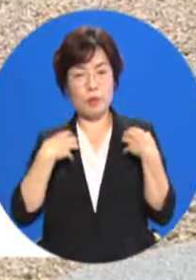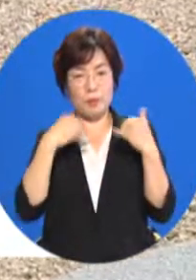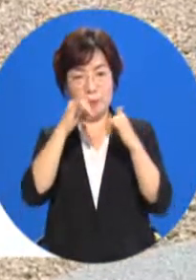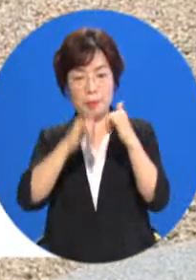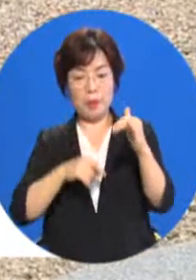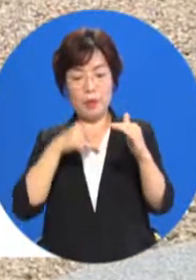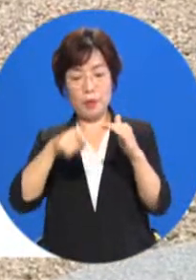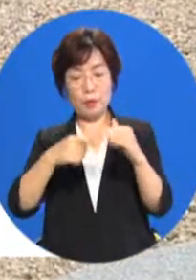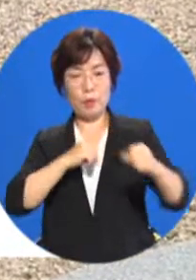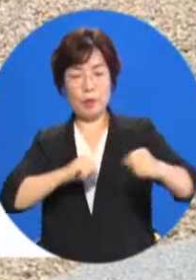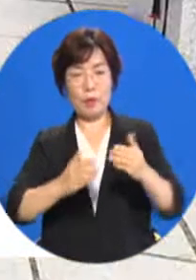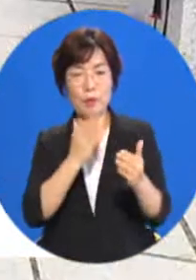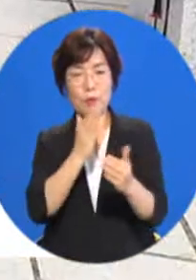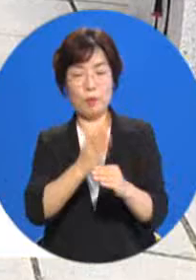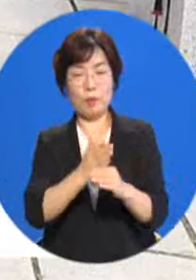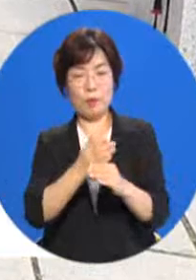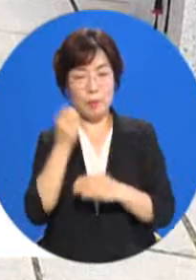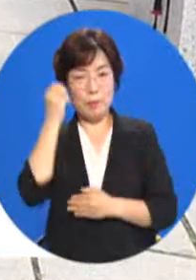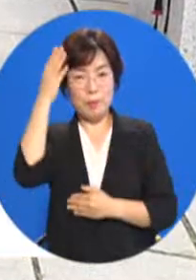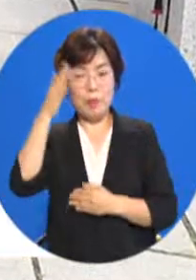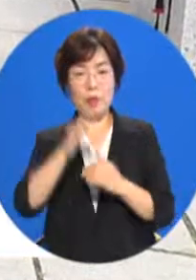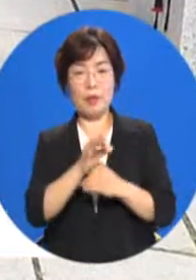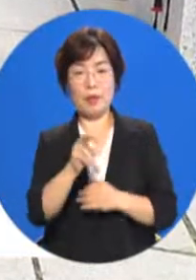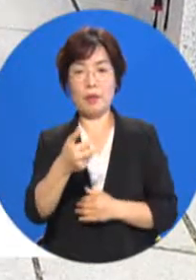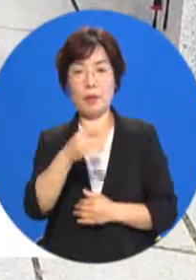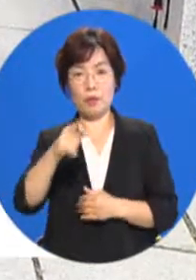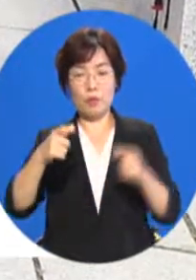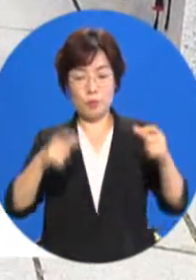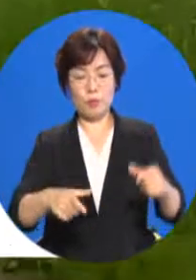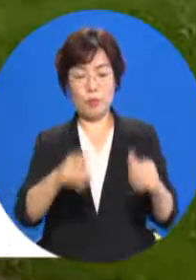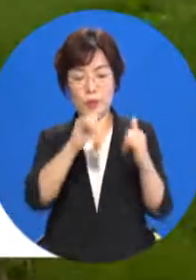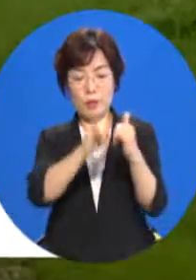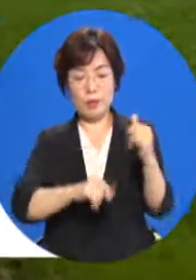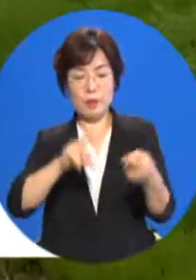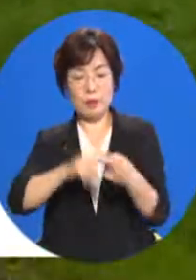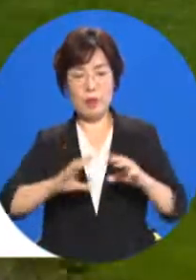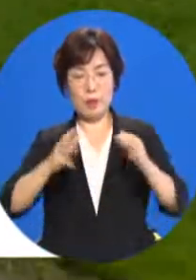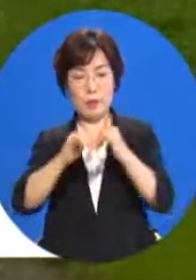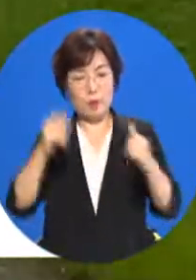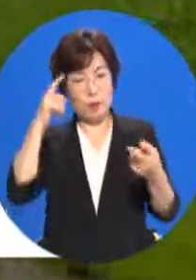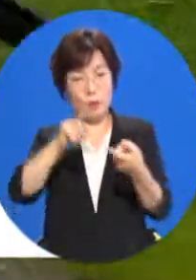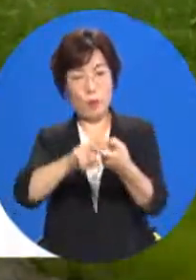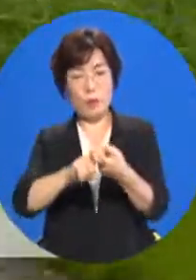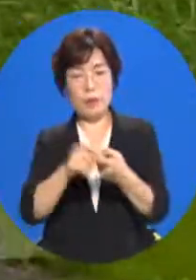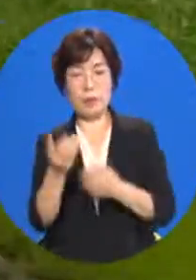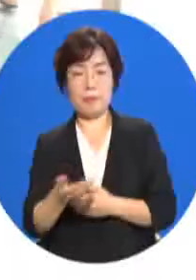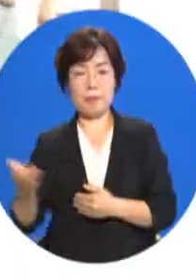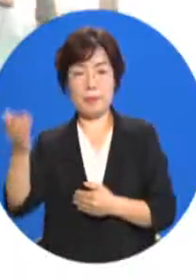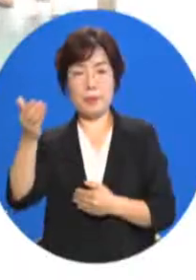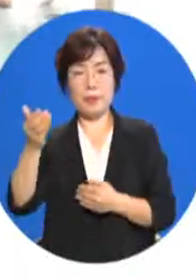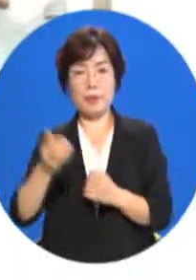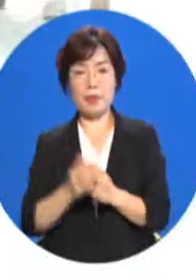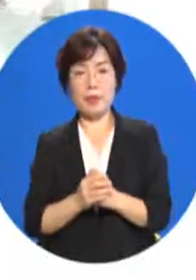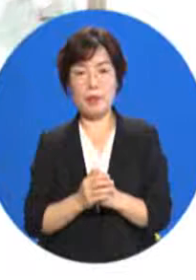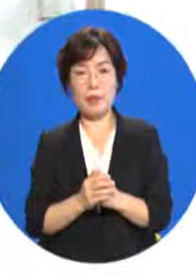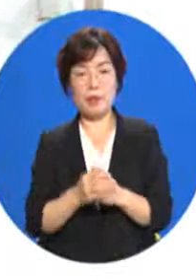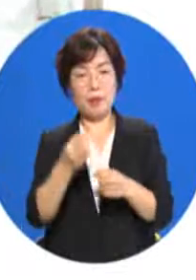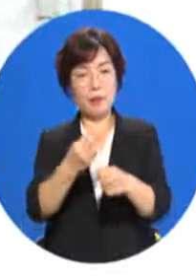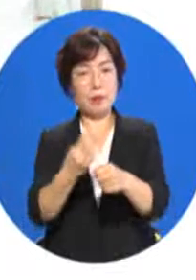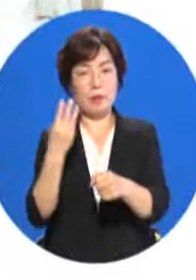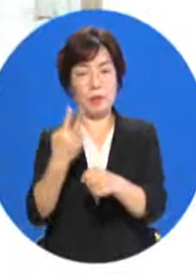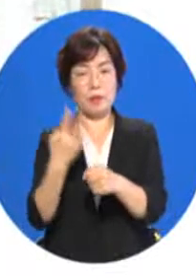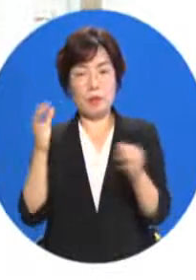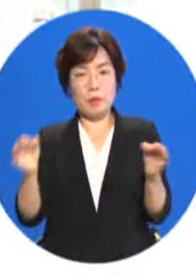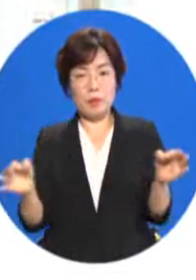활동이 잊혀진 연해주 역사에 대한 국민들의 관심을 크게 높였습니다. 불과 한 3, 4년